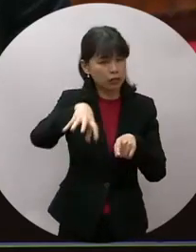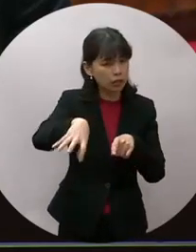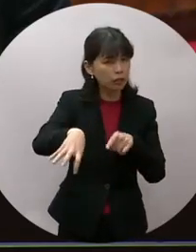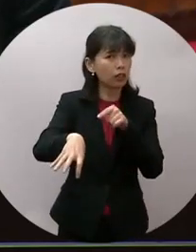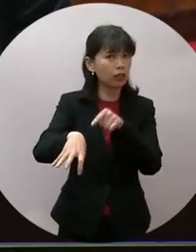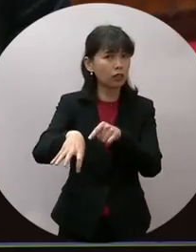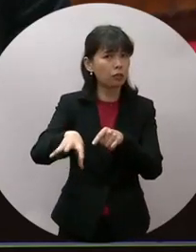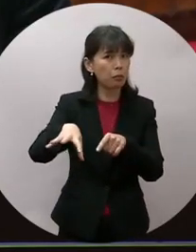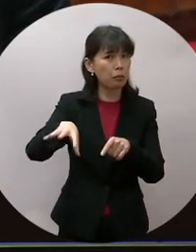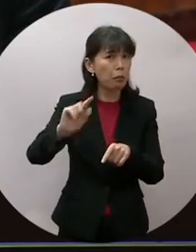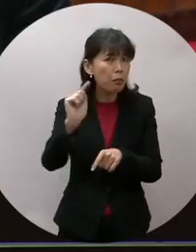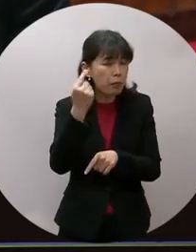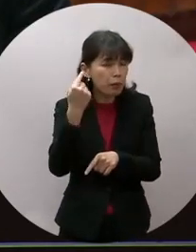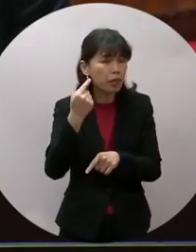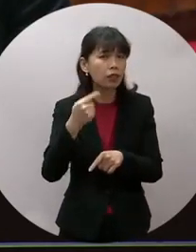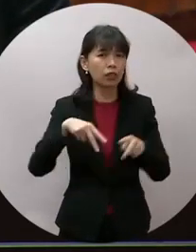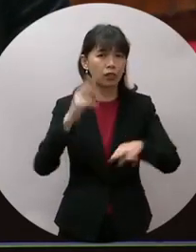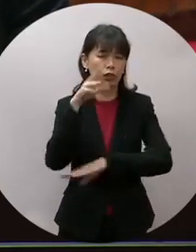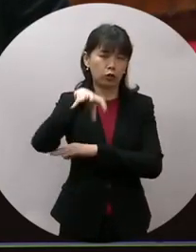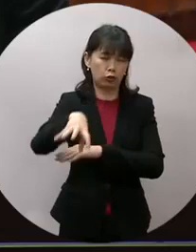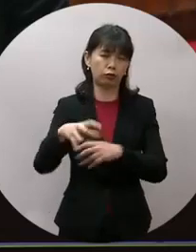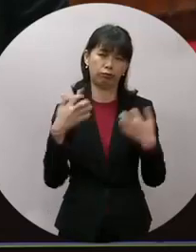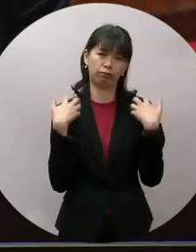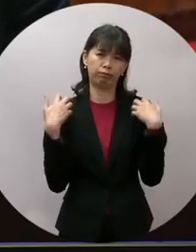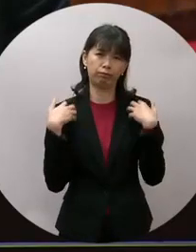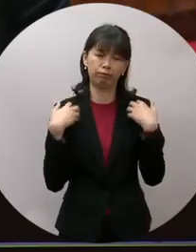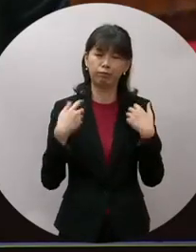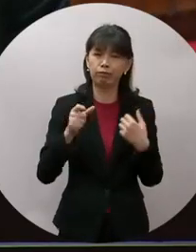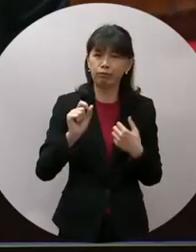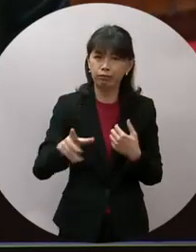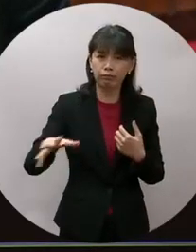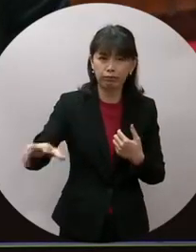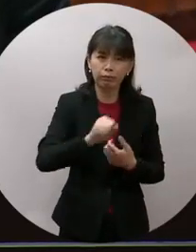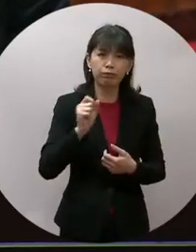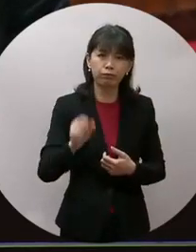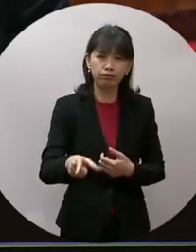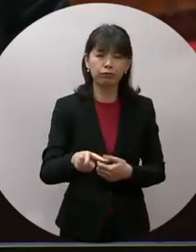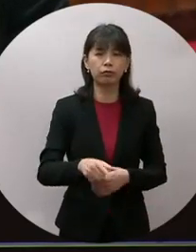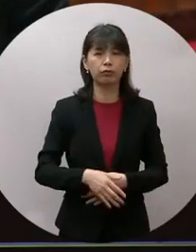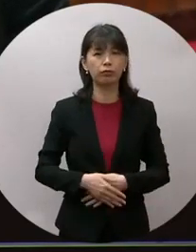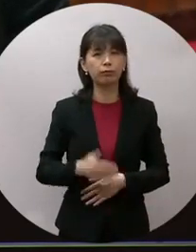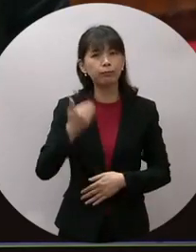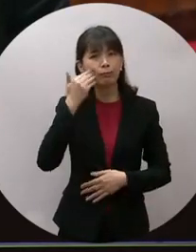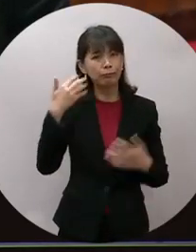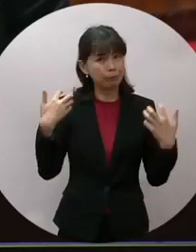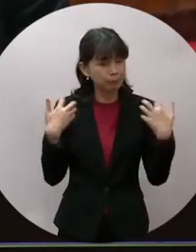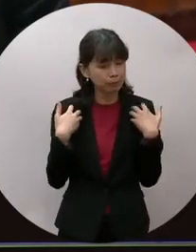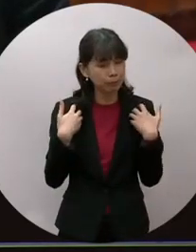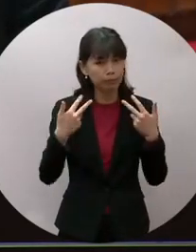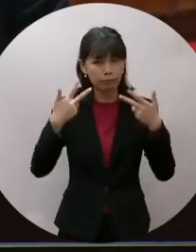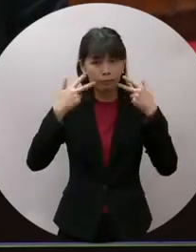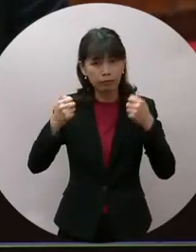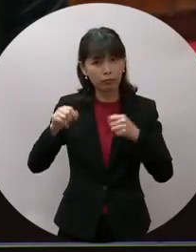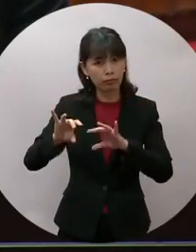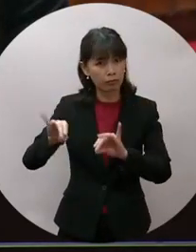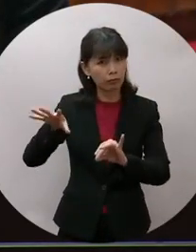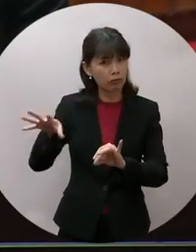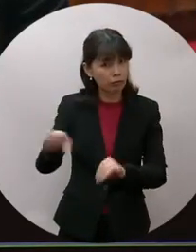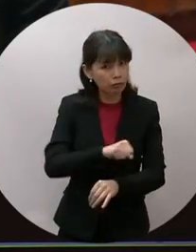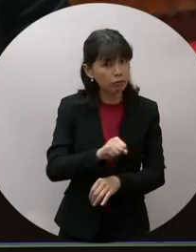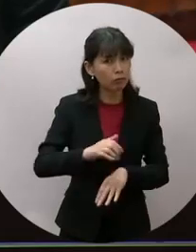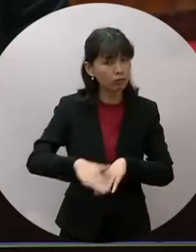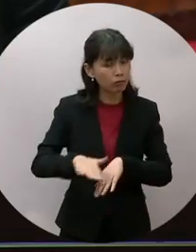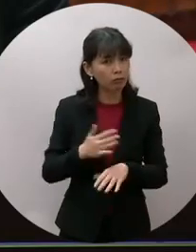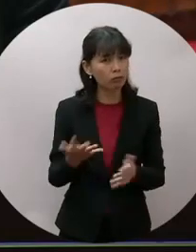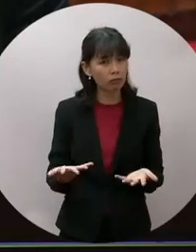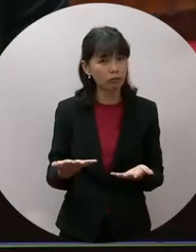很想知道，到时候我们能不能关心是由谁设置发射场，是不是会征收我们的土地，冲击的影响